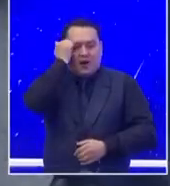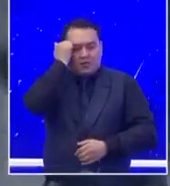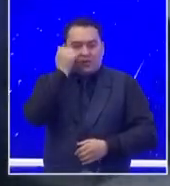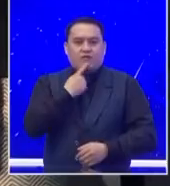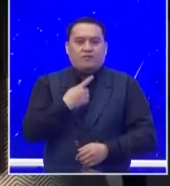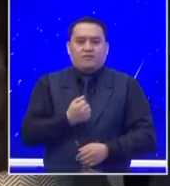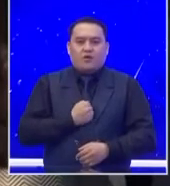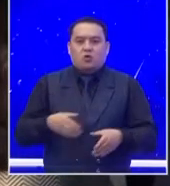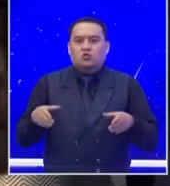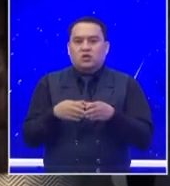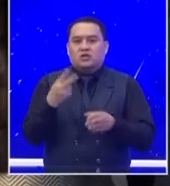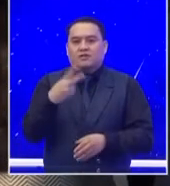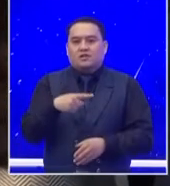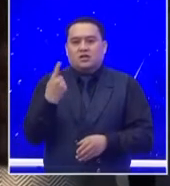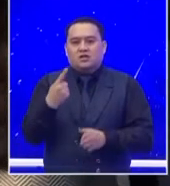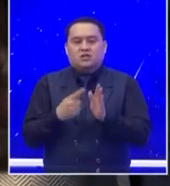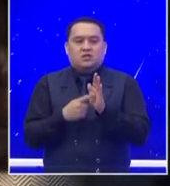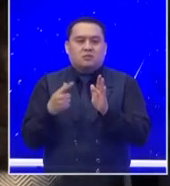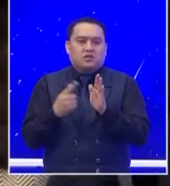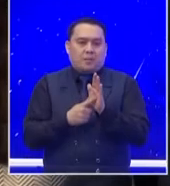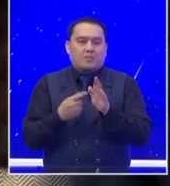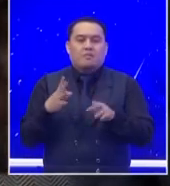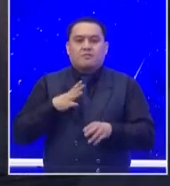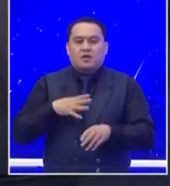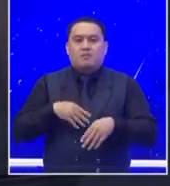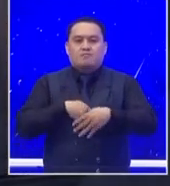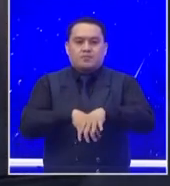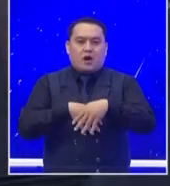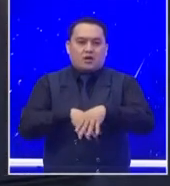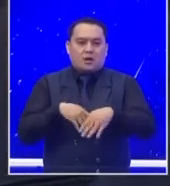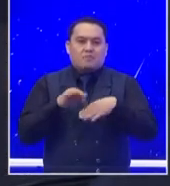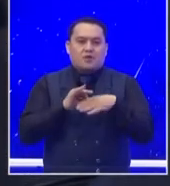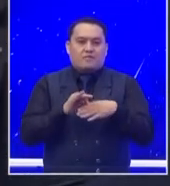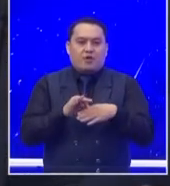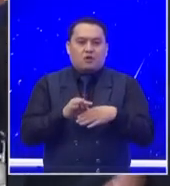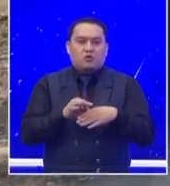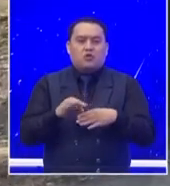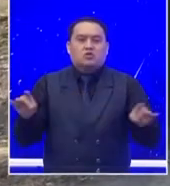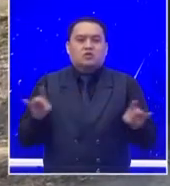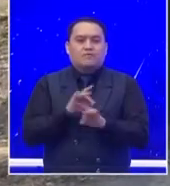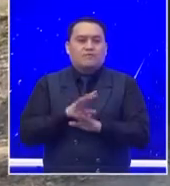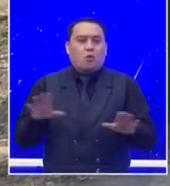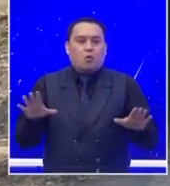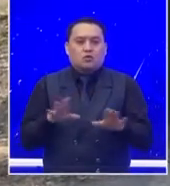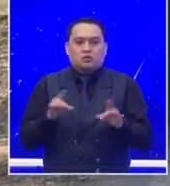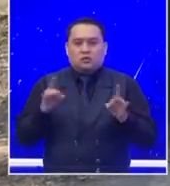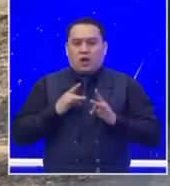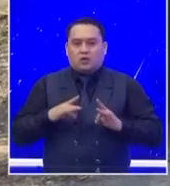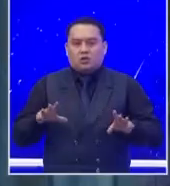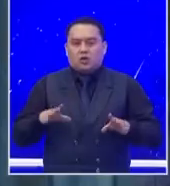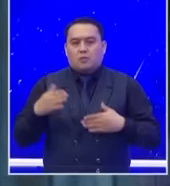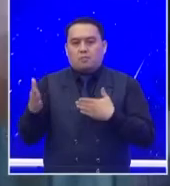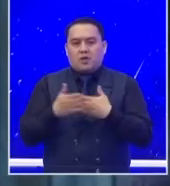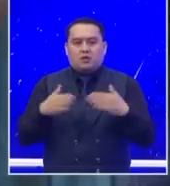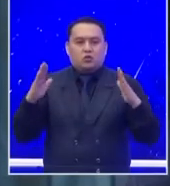военнослужащие войсковой части 2177 провели мини-парад. Более 100 военнослужащих под звуки оркестра прошли торжественным маршем перед